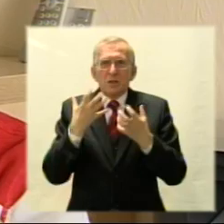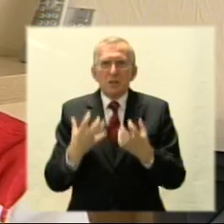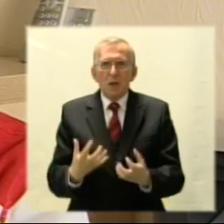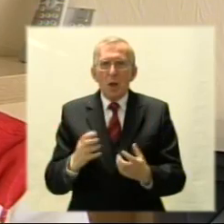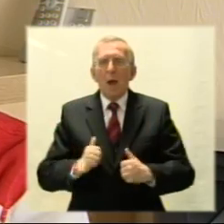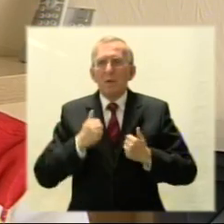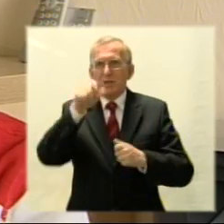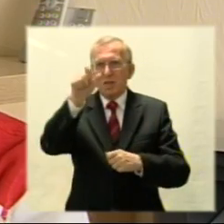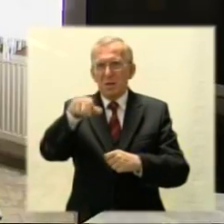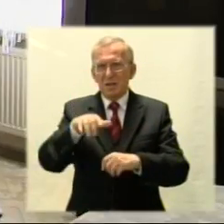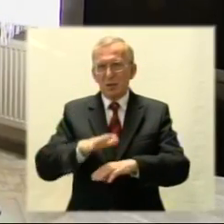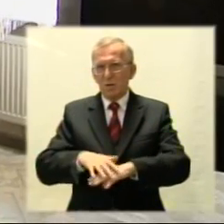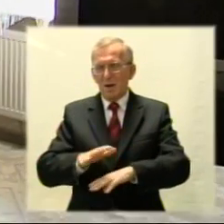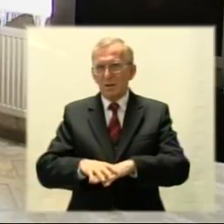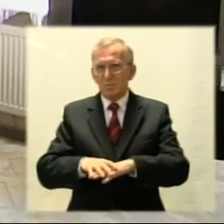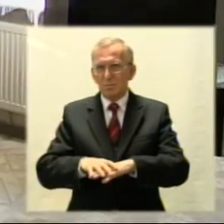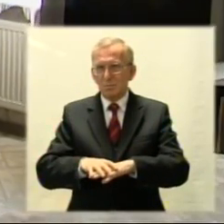żeby ciebie